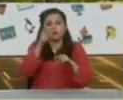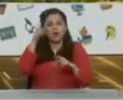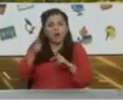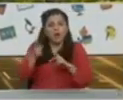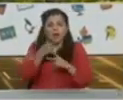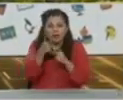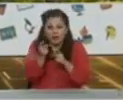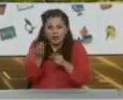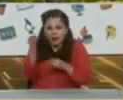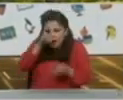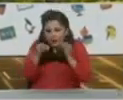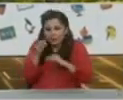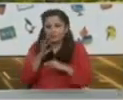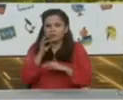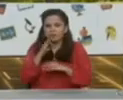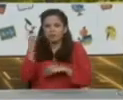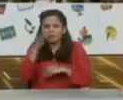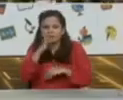बनाकर दिया जाता है,